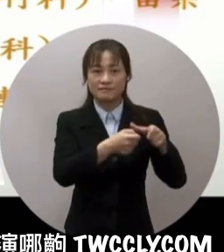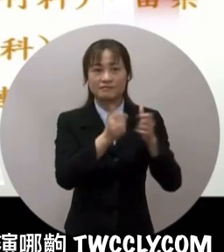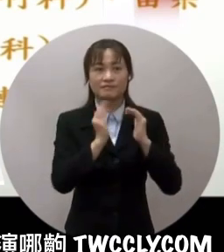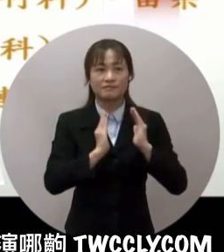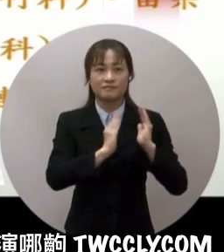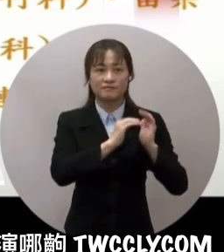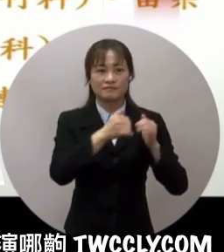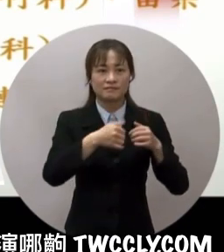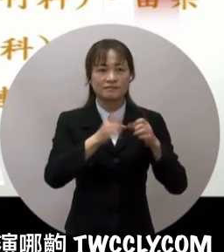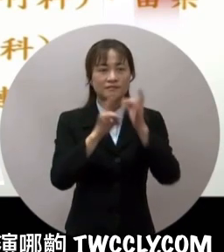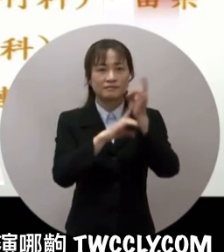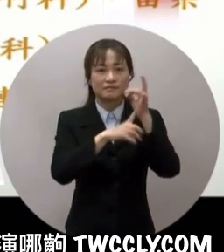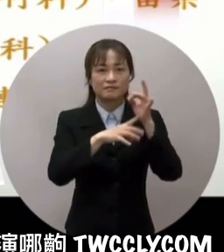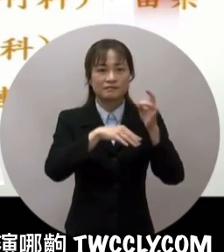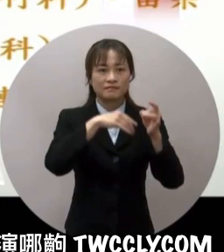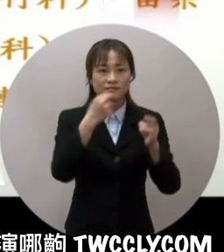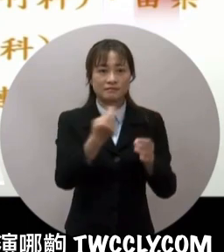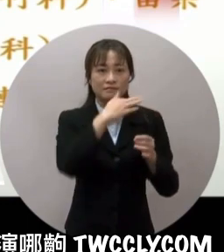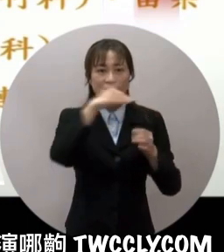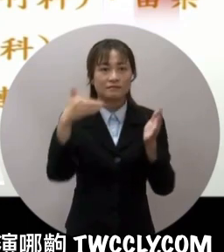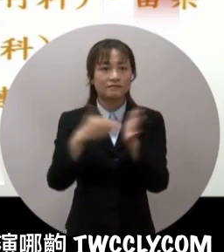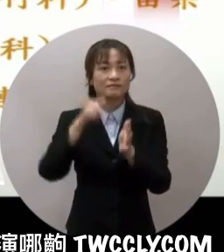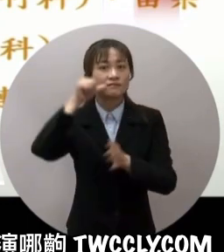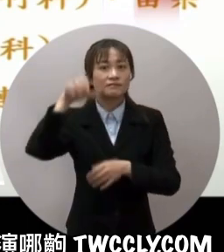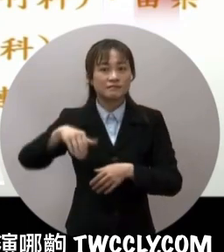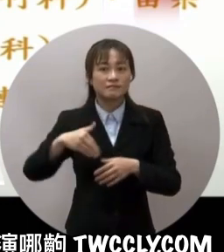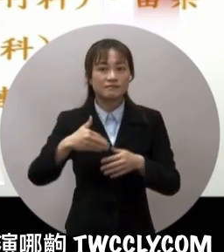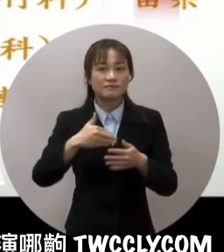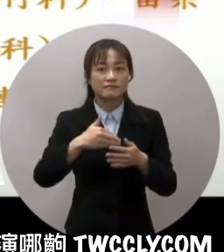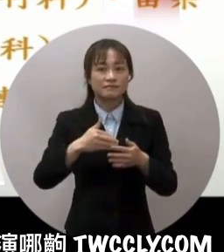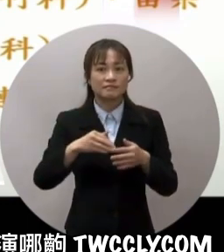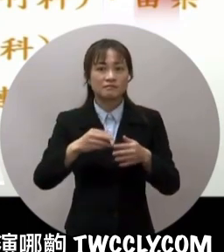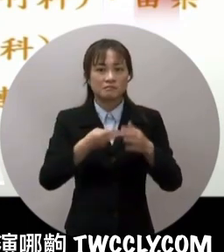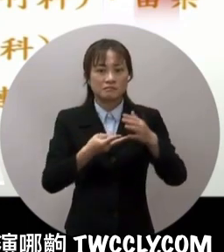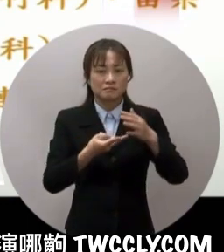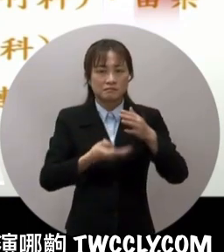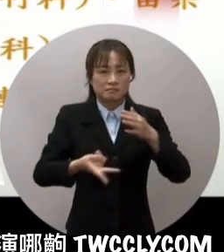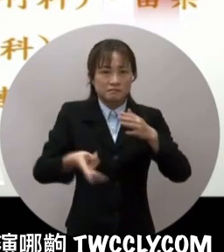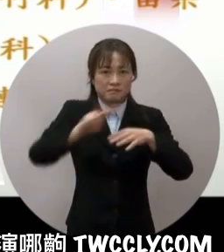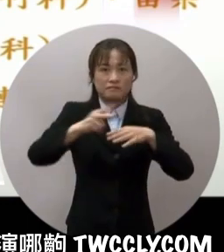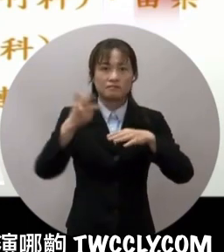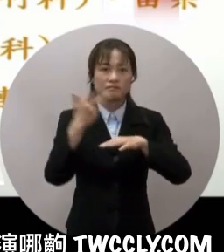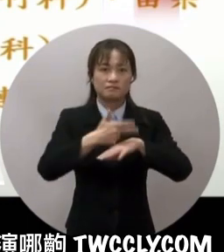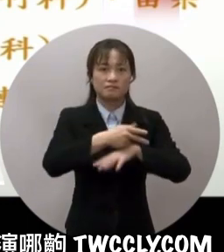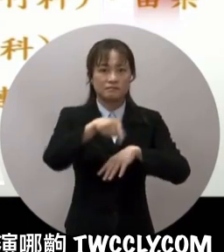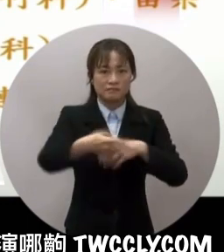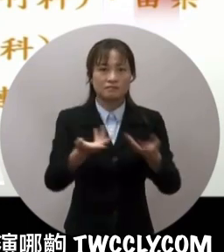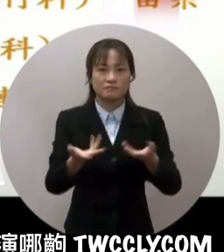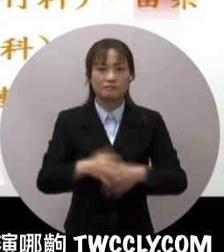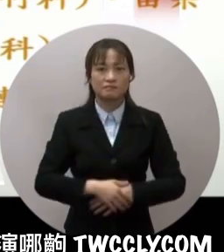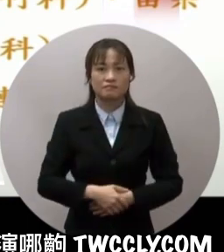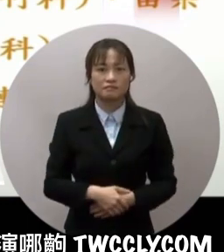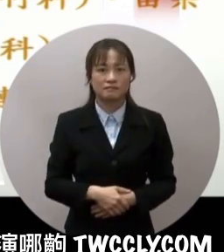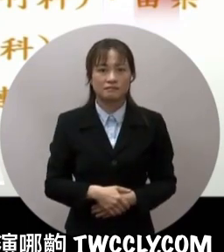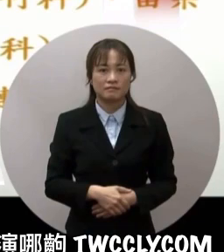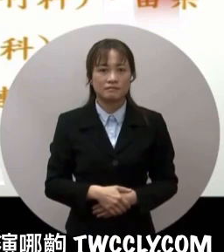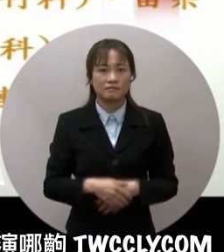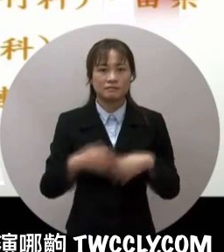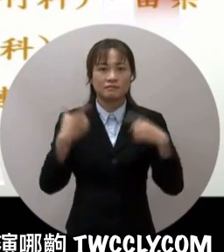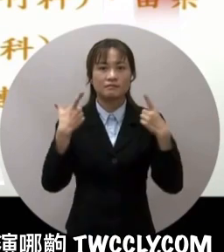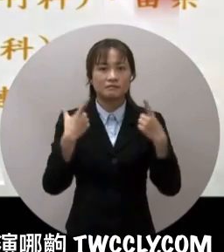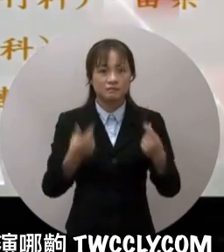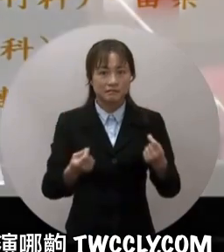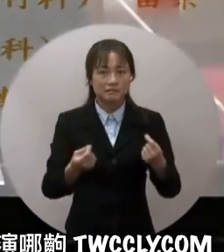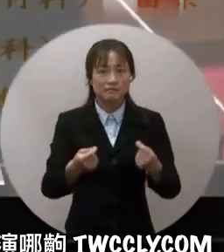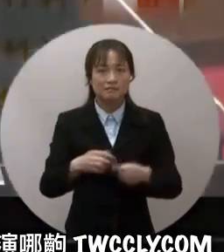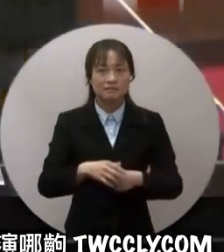這人也給人通宵萬里都高教法其實只有十四公里五十二的路口